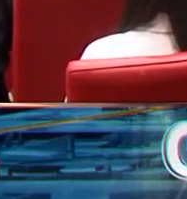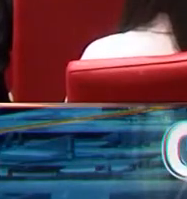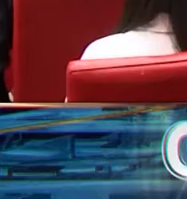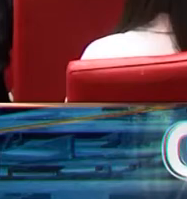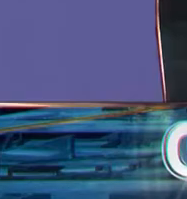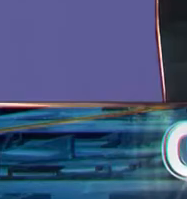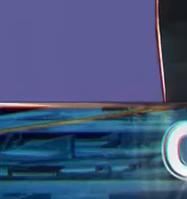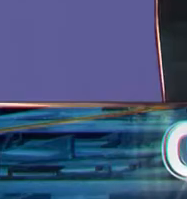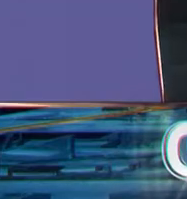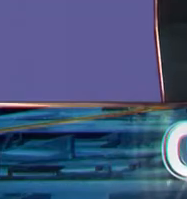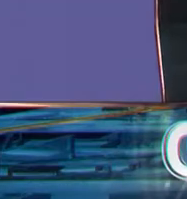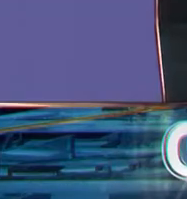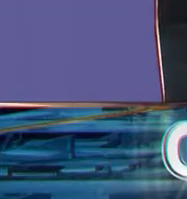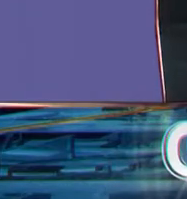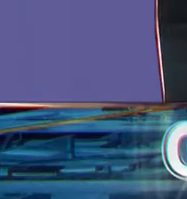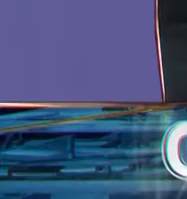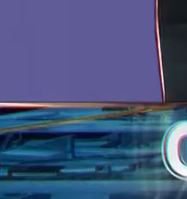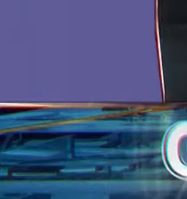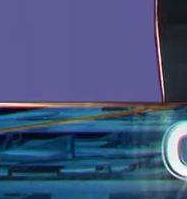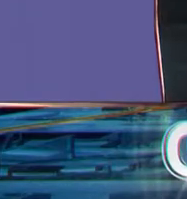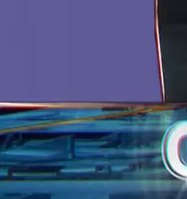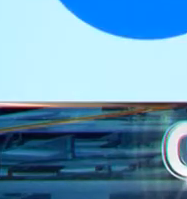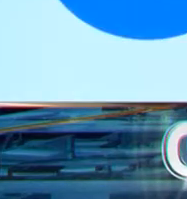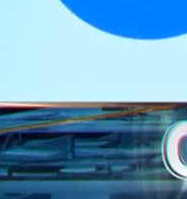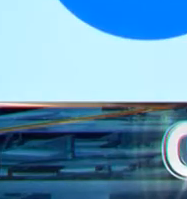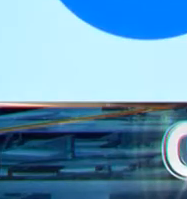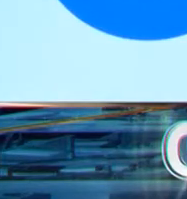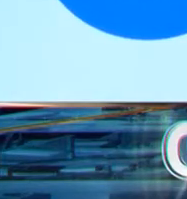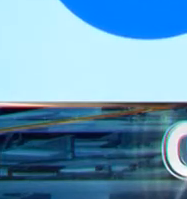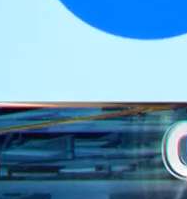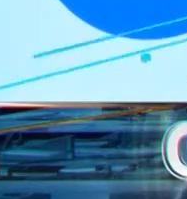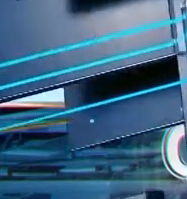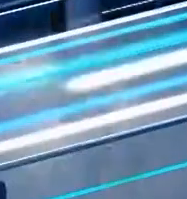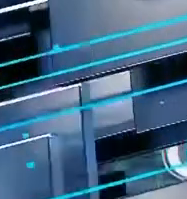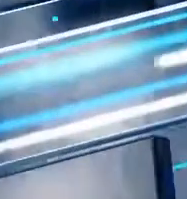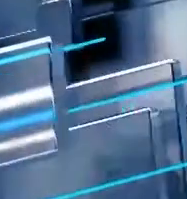Начинается новый учебный год. Что ожидает школьников и студентов Алматинской области?